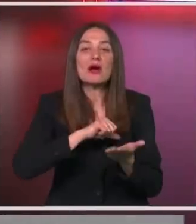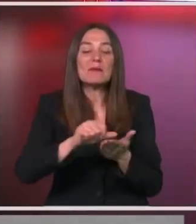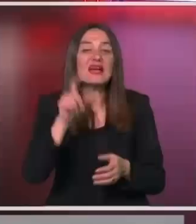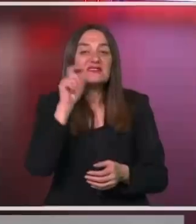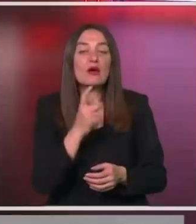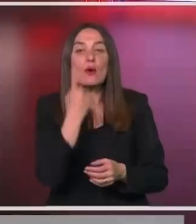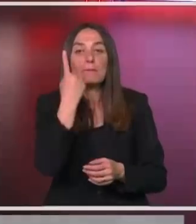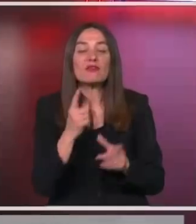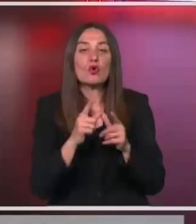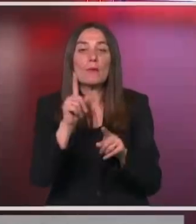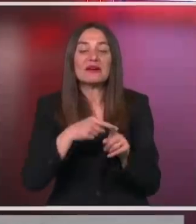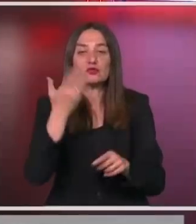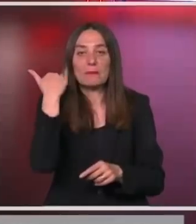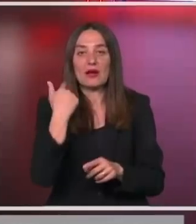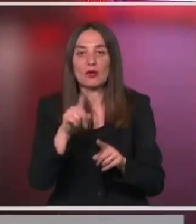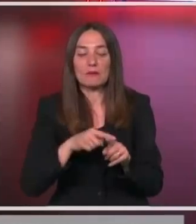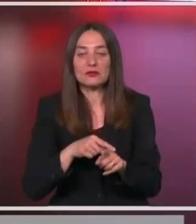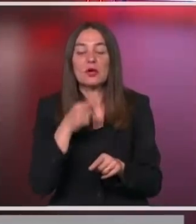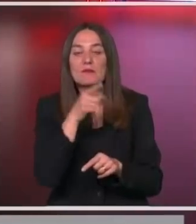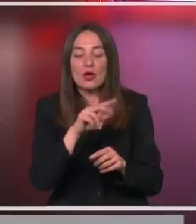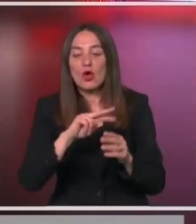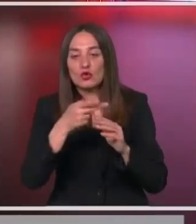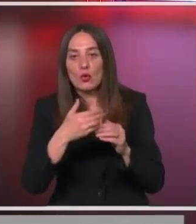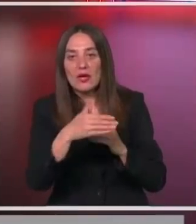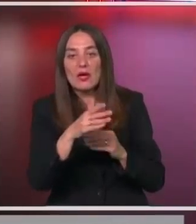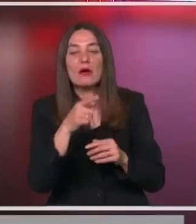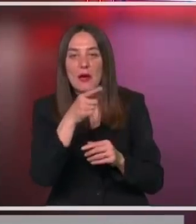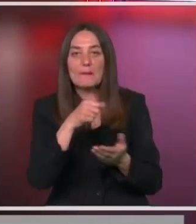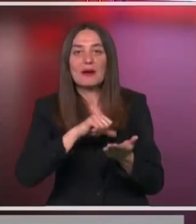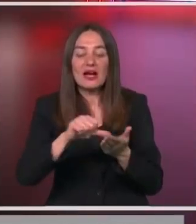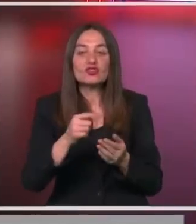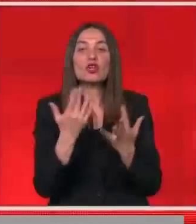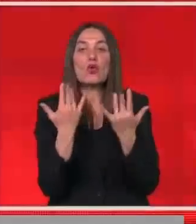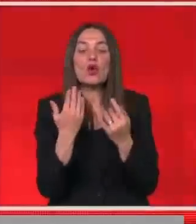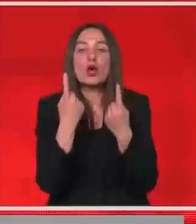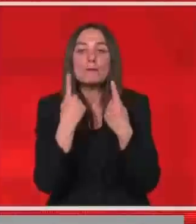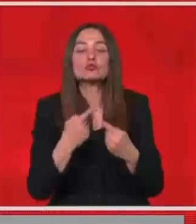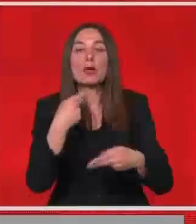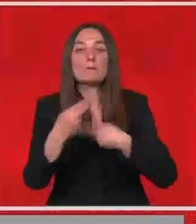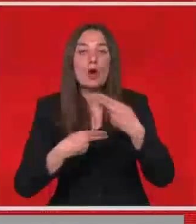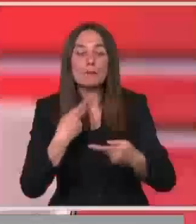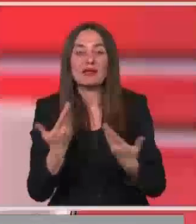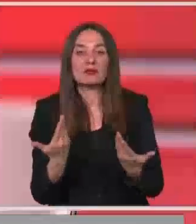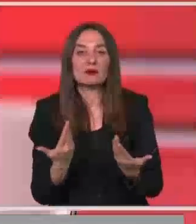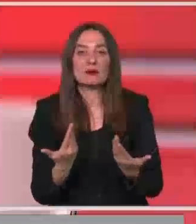svakog prvog u mesecu za prethodni mesec, nego indirektan porez koji de facto plaćate ukoliko postoji promet.